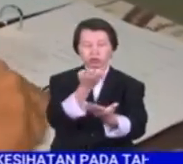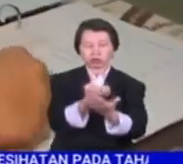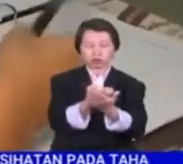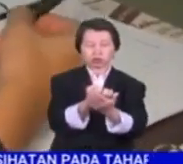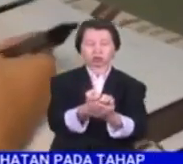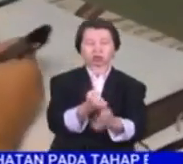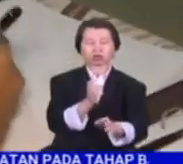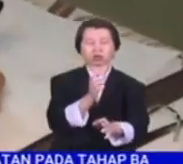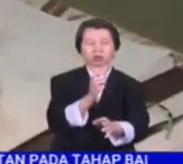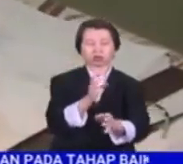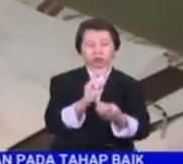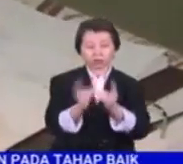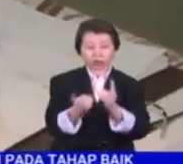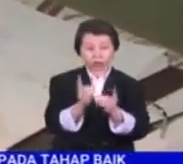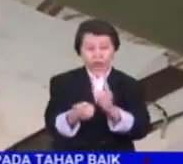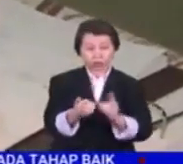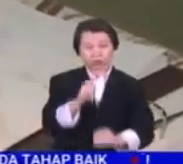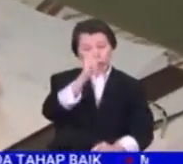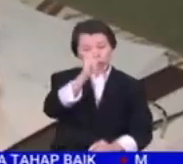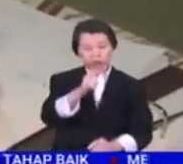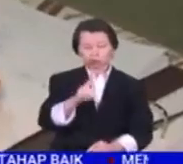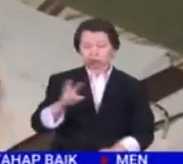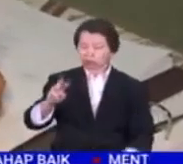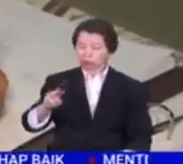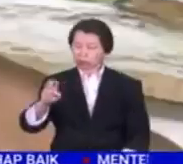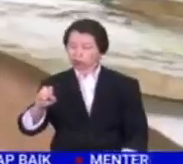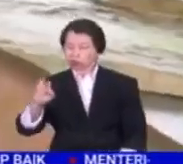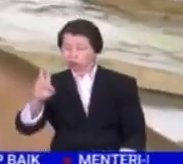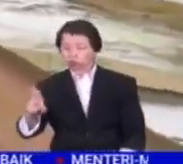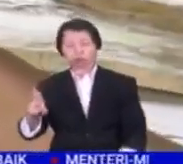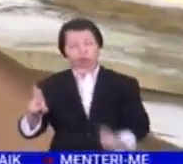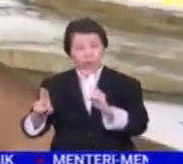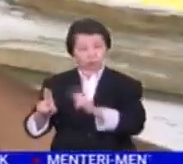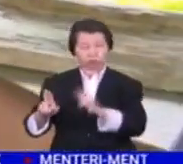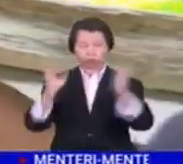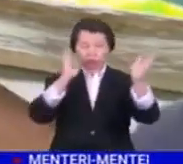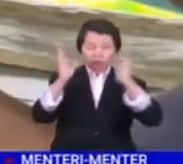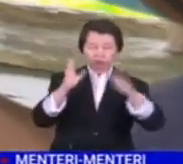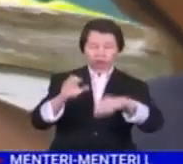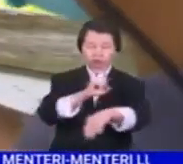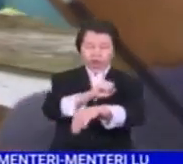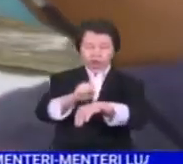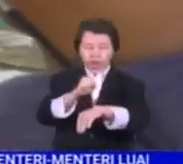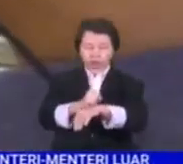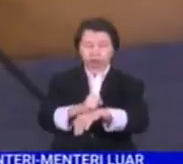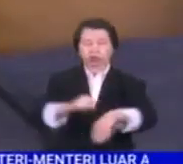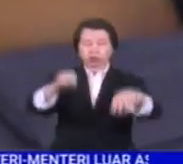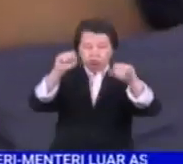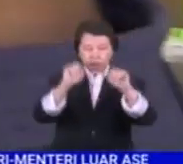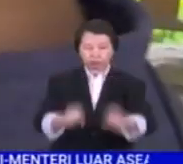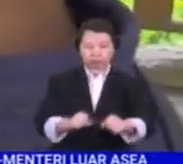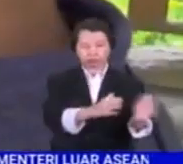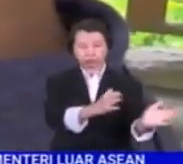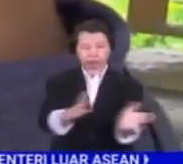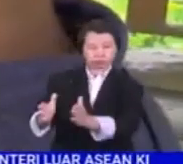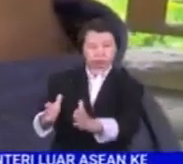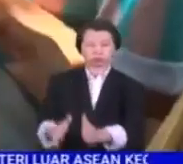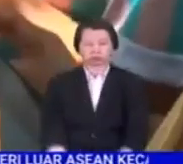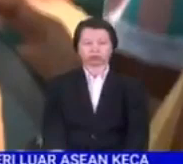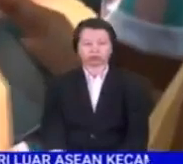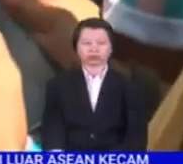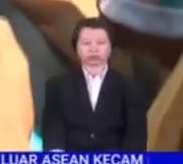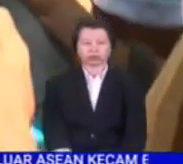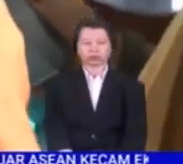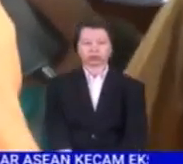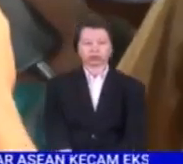digital. Ini penting bagi memastikan memorandum persefahaman antara Malaysia-Singapura dapat direalisasikan.